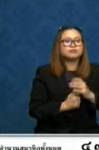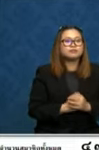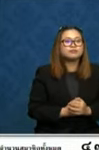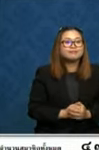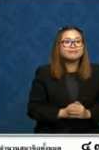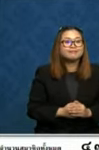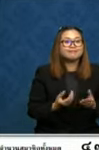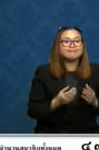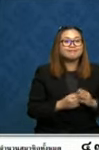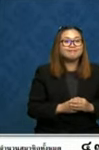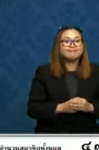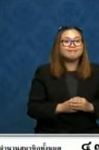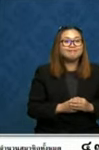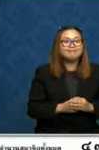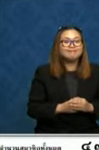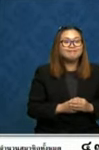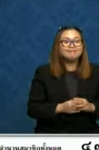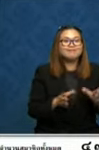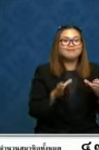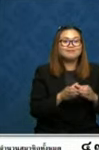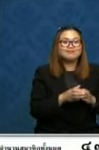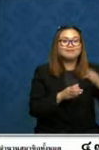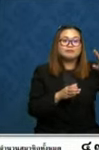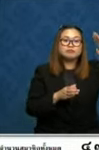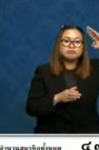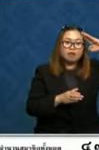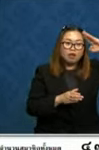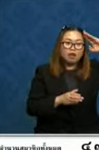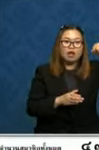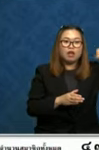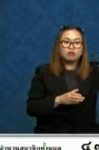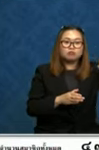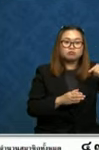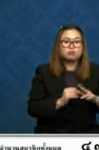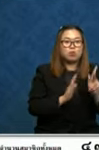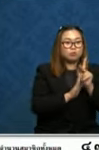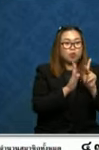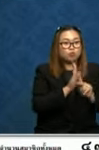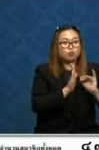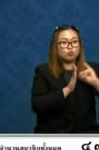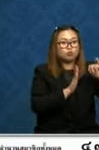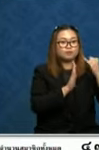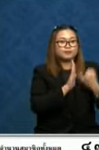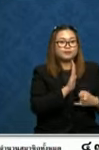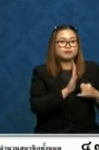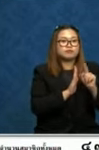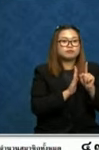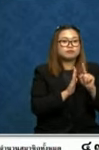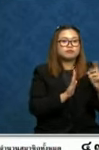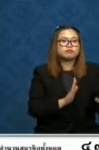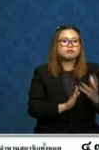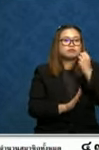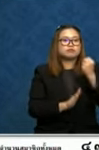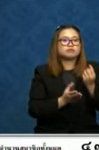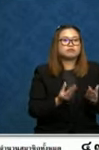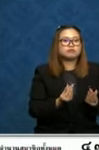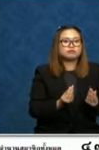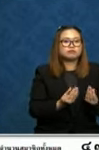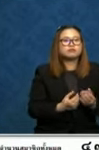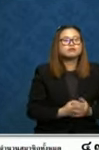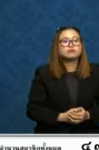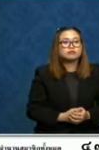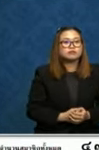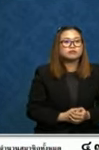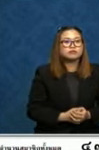องทัพเนี่ยได้มาโดยชอบด้วยกฎหมายหรือไม่นะครับประการต่อไปก็คือข้อสงสัยอีกประการ